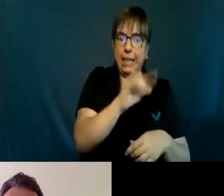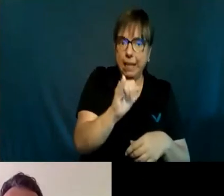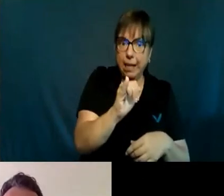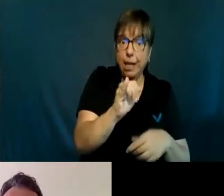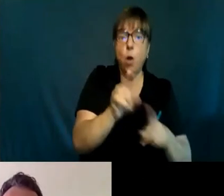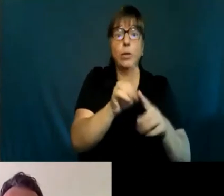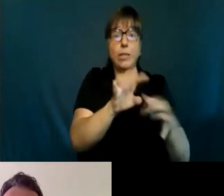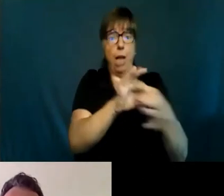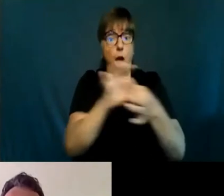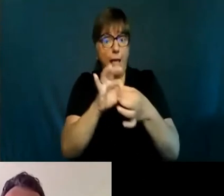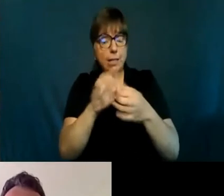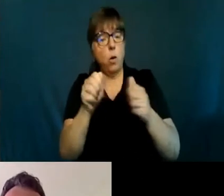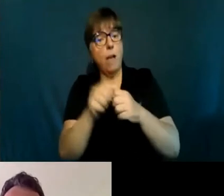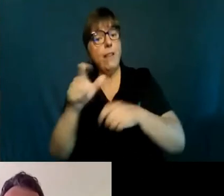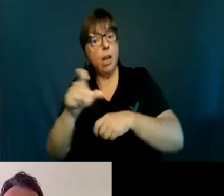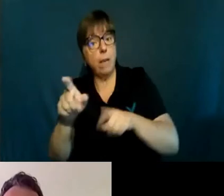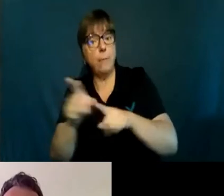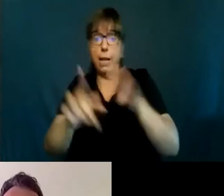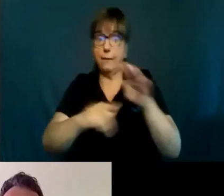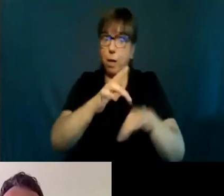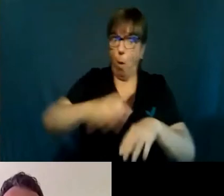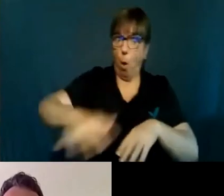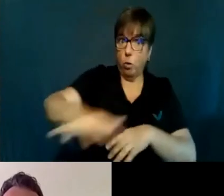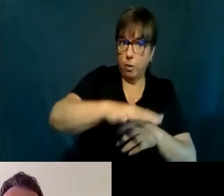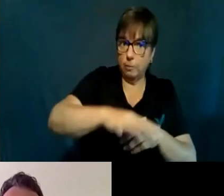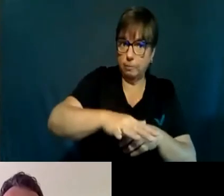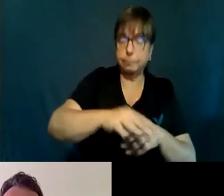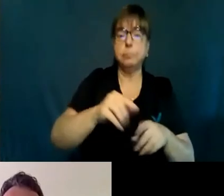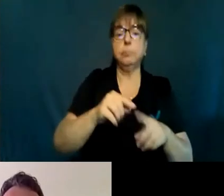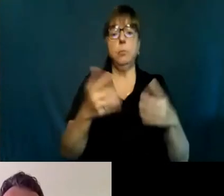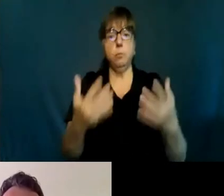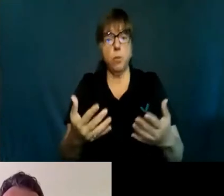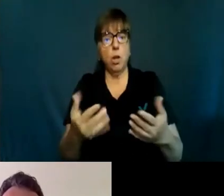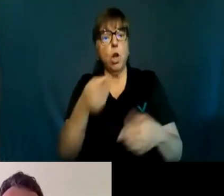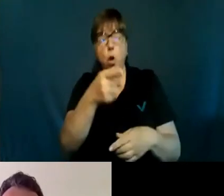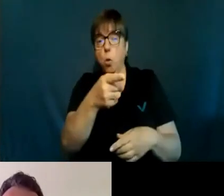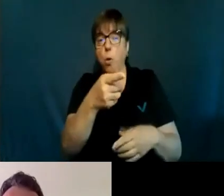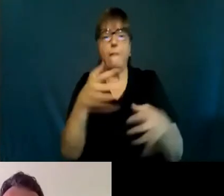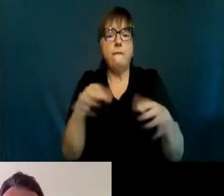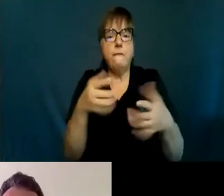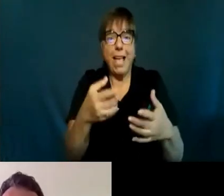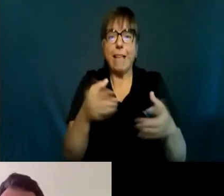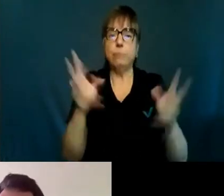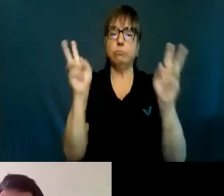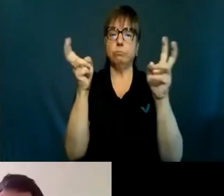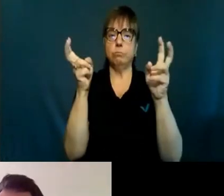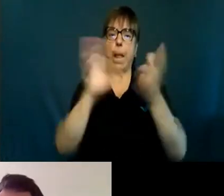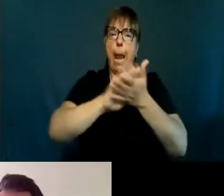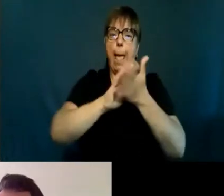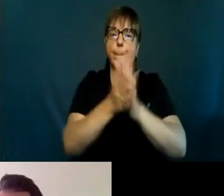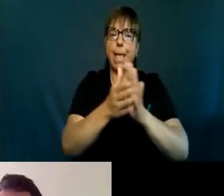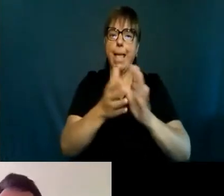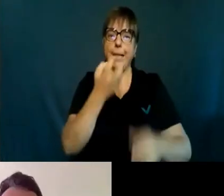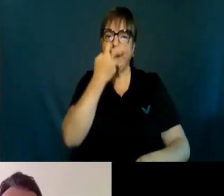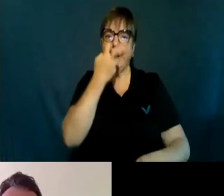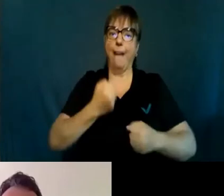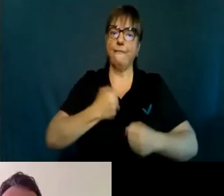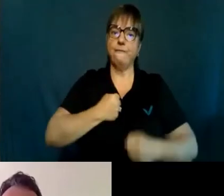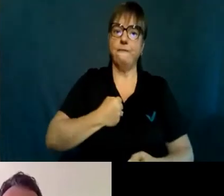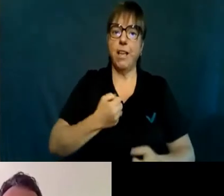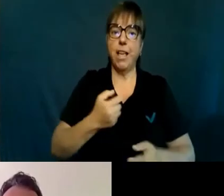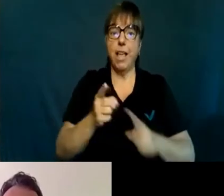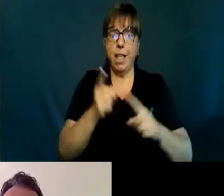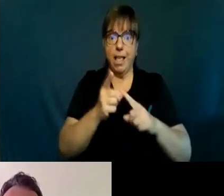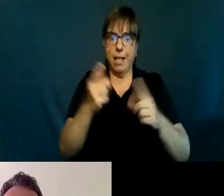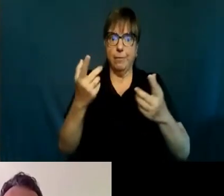le Québec et le monde. Parmi ses plusieurs chefs d'œuvre, la paix des braves avec le chef Ted Moses, traité important